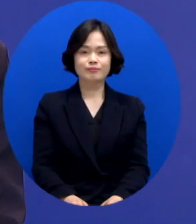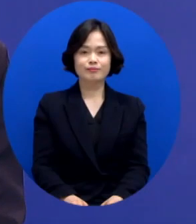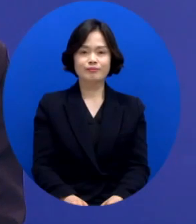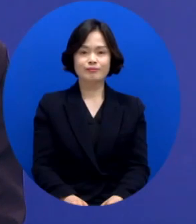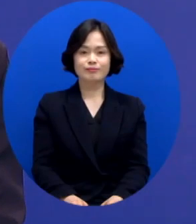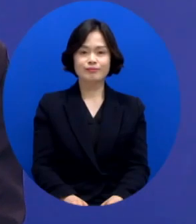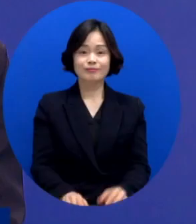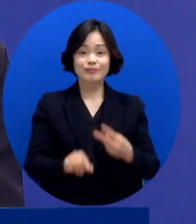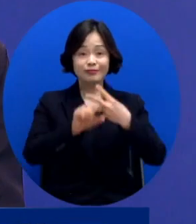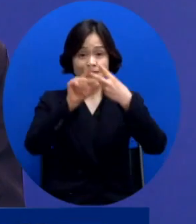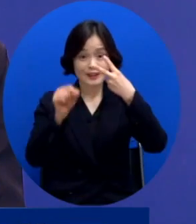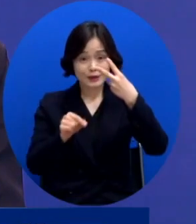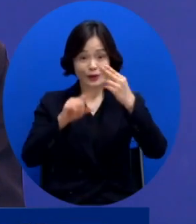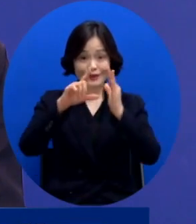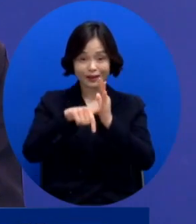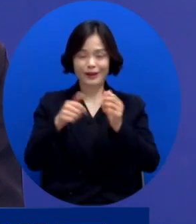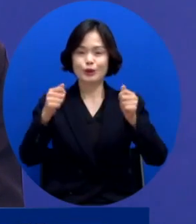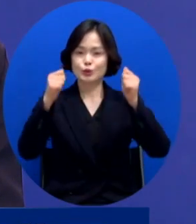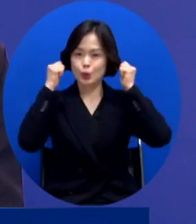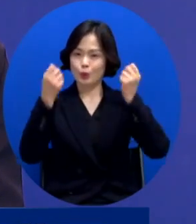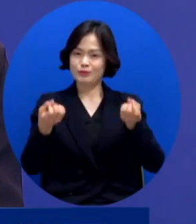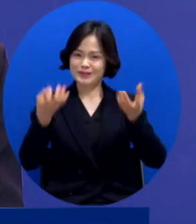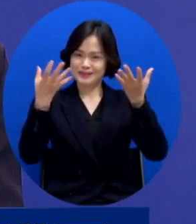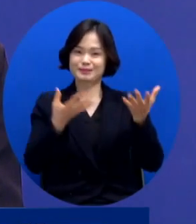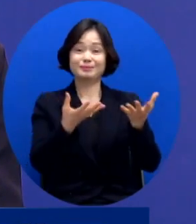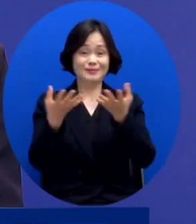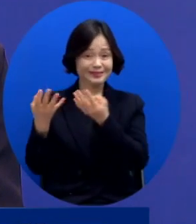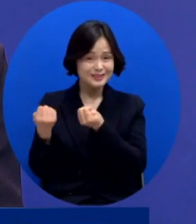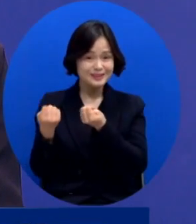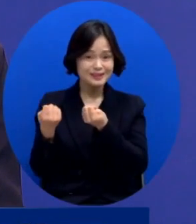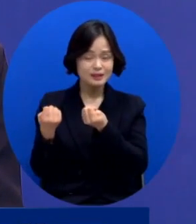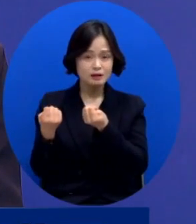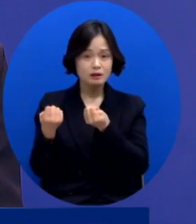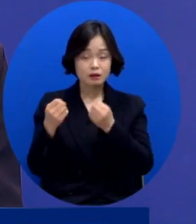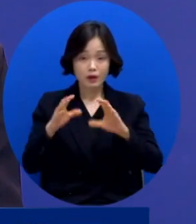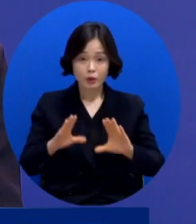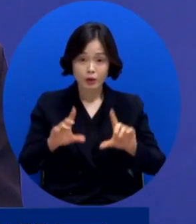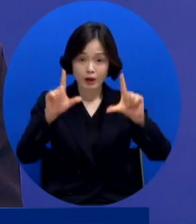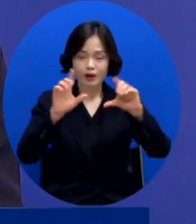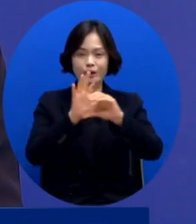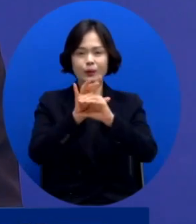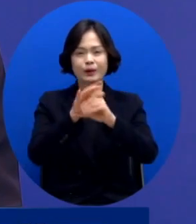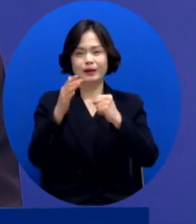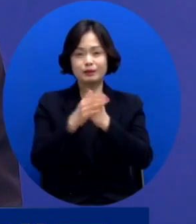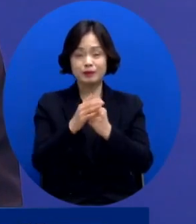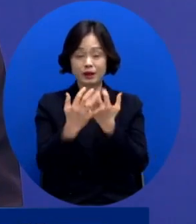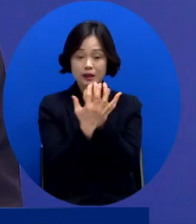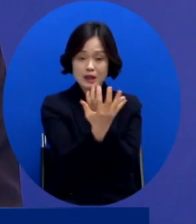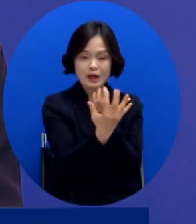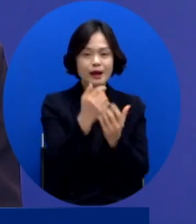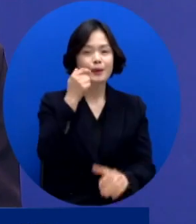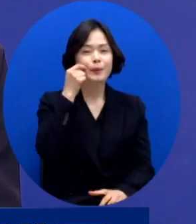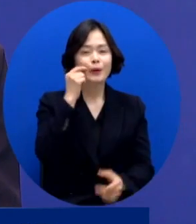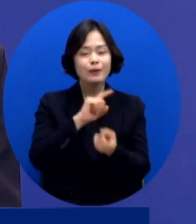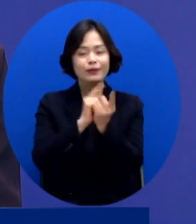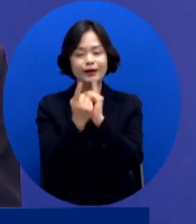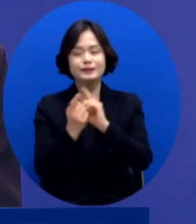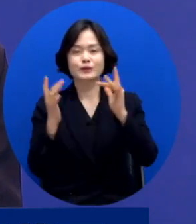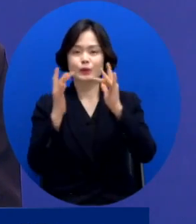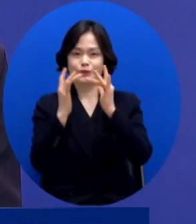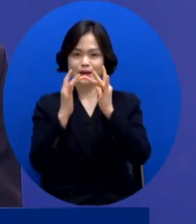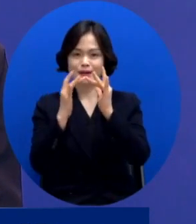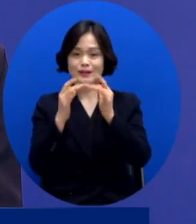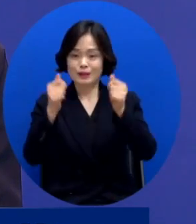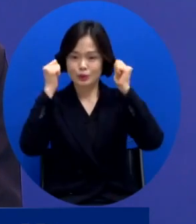졸업 시즌이 다가왔습니다. 올해는 코로나19 때문에 대부분의 학교가 온라인으로 졸업식을 치르는데요. 조촐하지만 꿈을